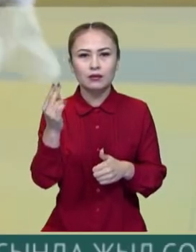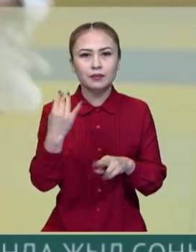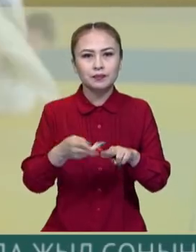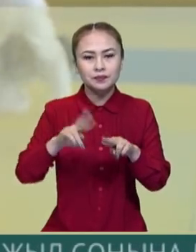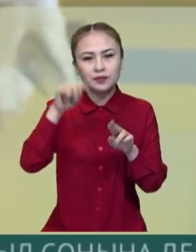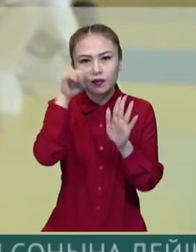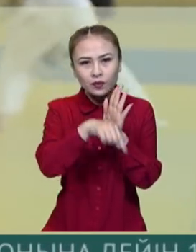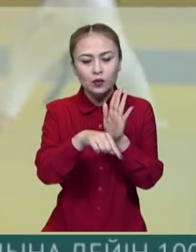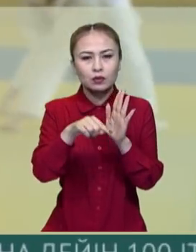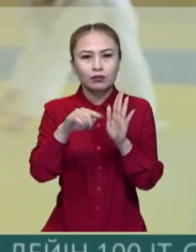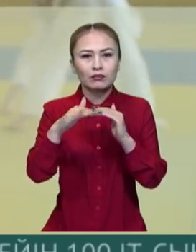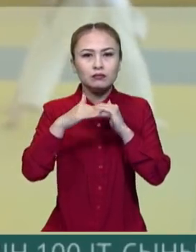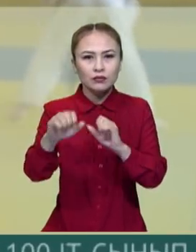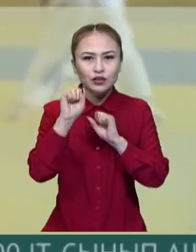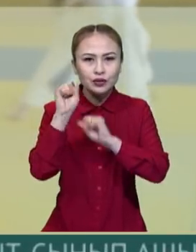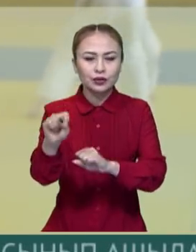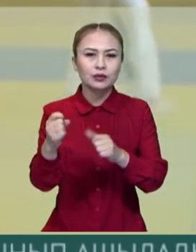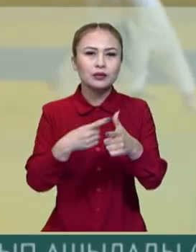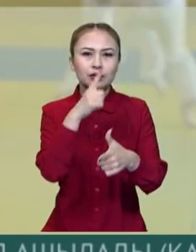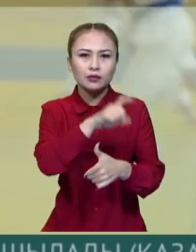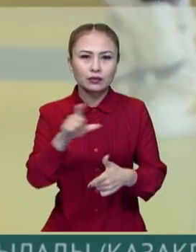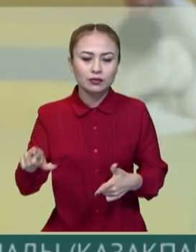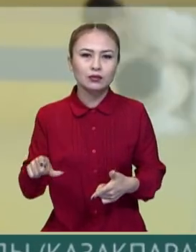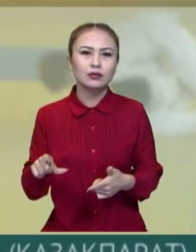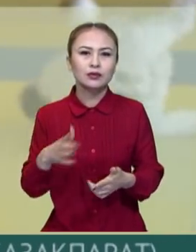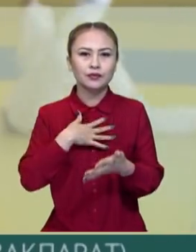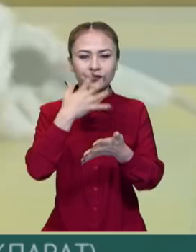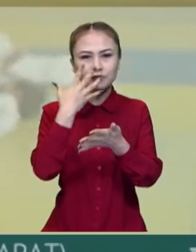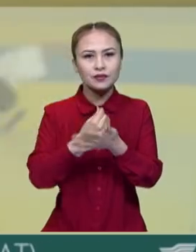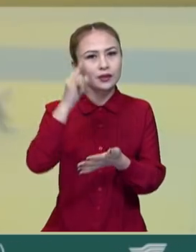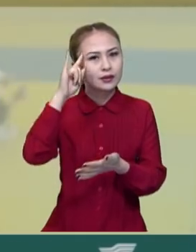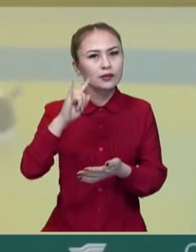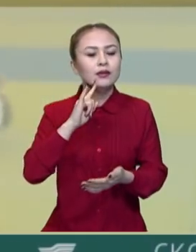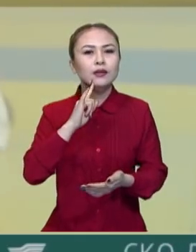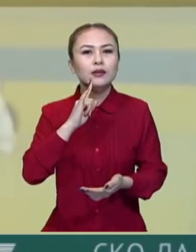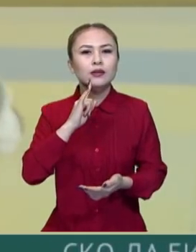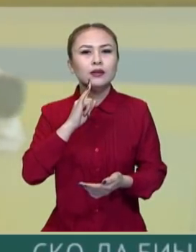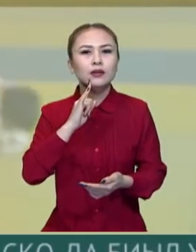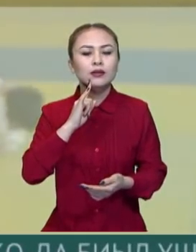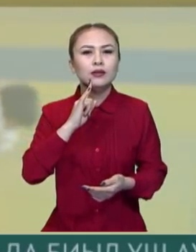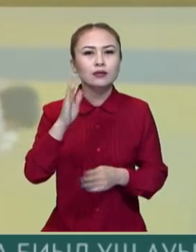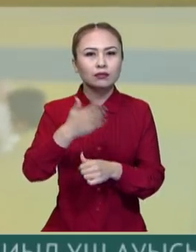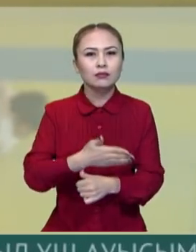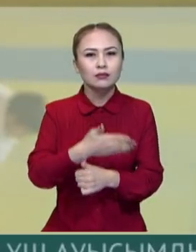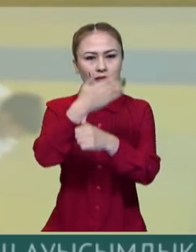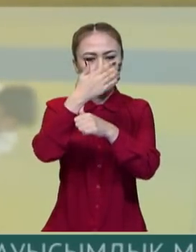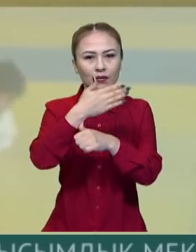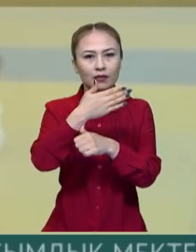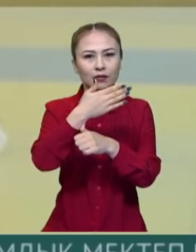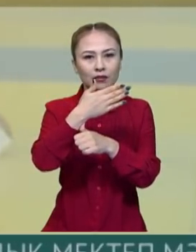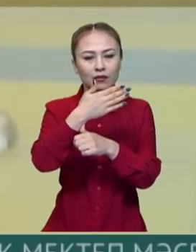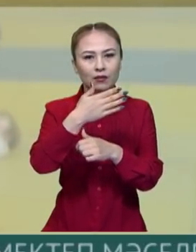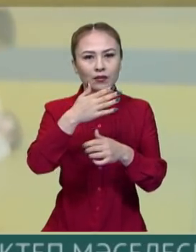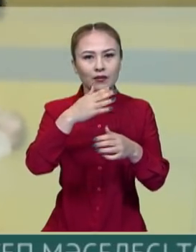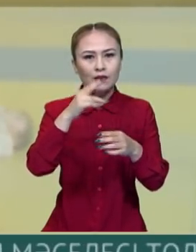соның ішінден ел қорғайтын азаматтар біздің Қазақстанның туын биік жерде